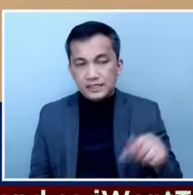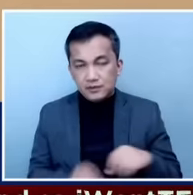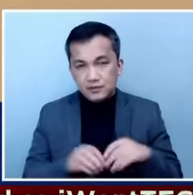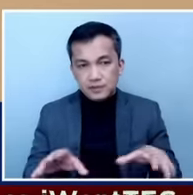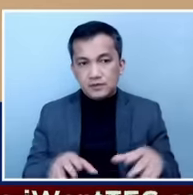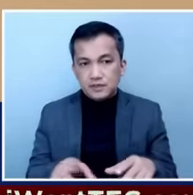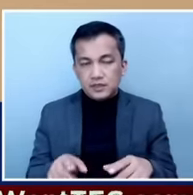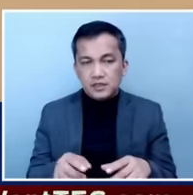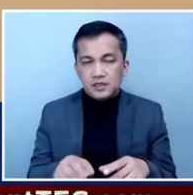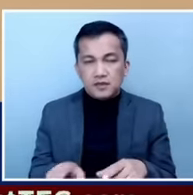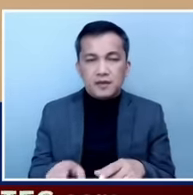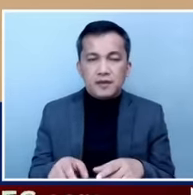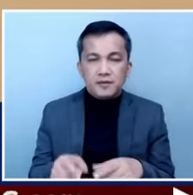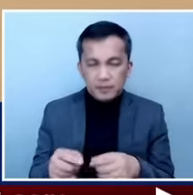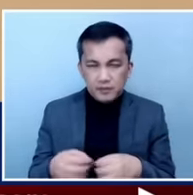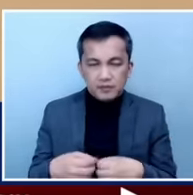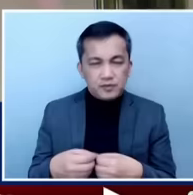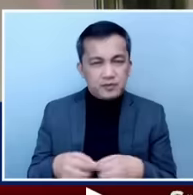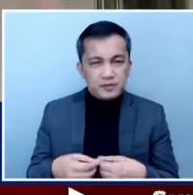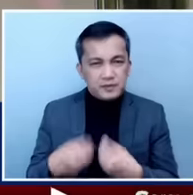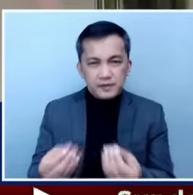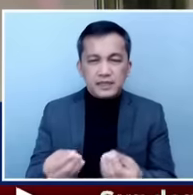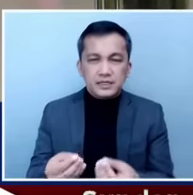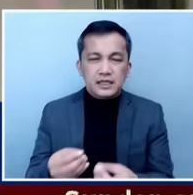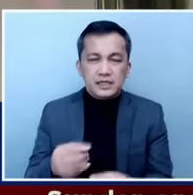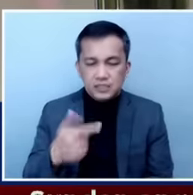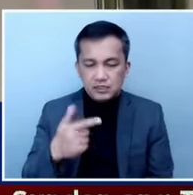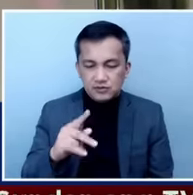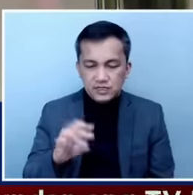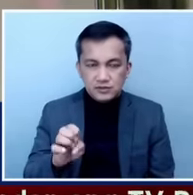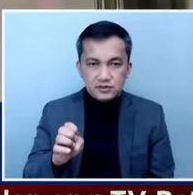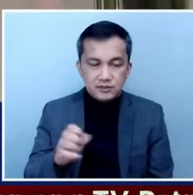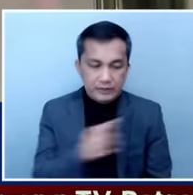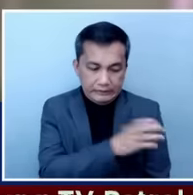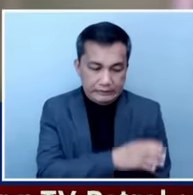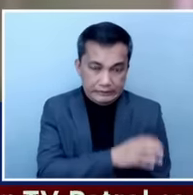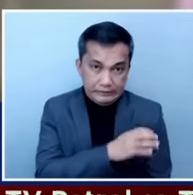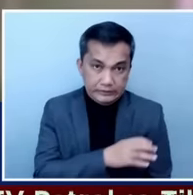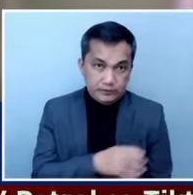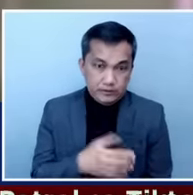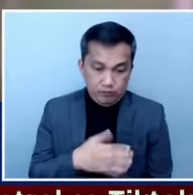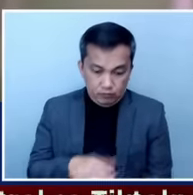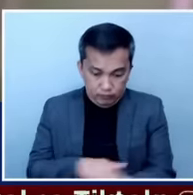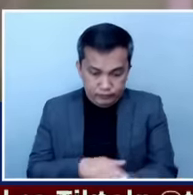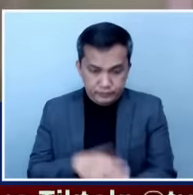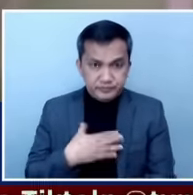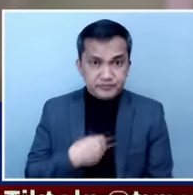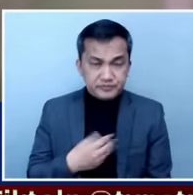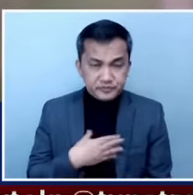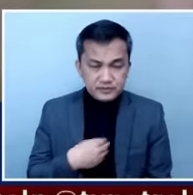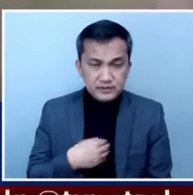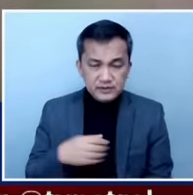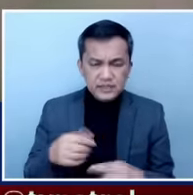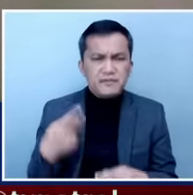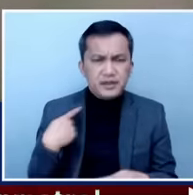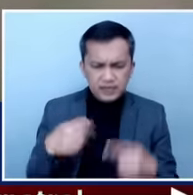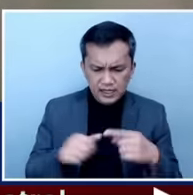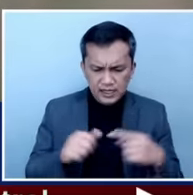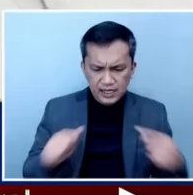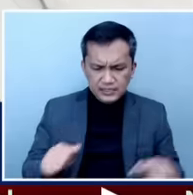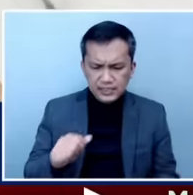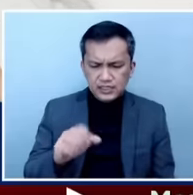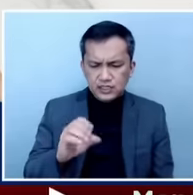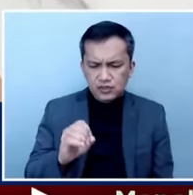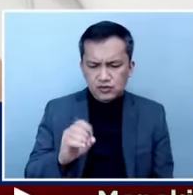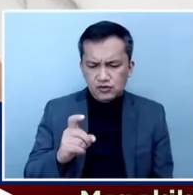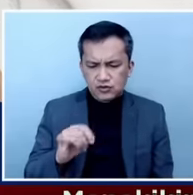ng glutathione products sa mga aesthetic clinics bilang pampaputi dahil isa itong antioxidant at may side effect na nakakapagpaputi